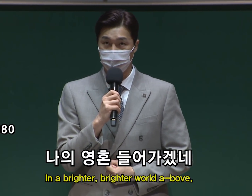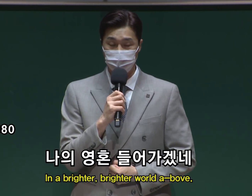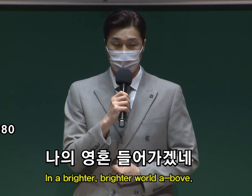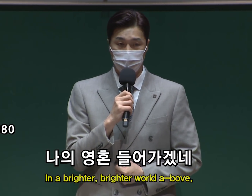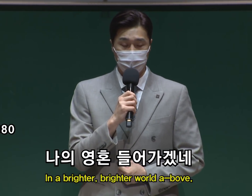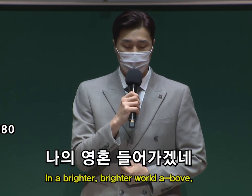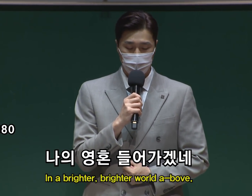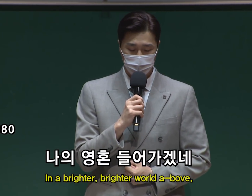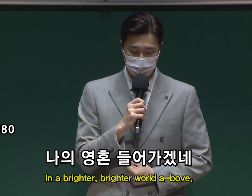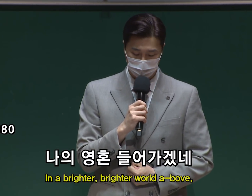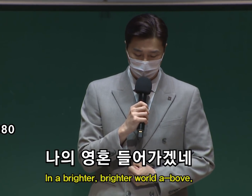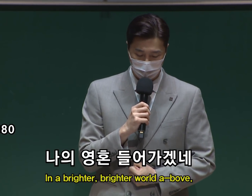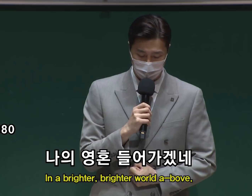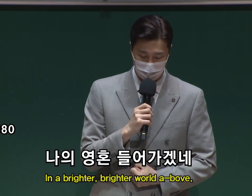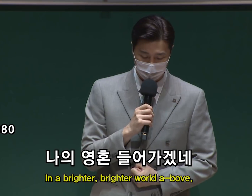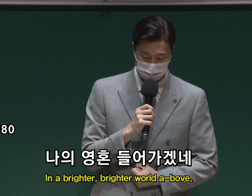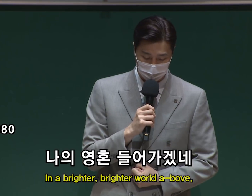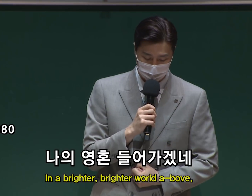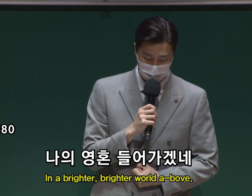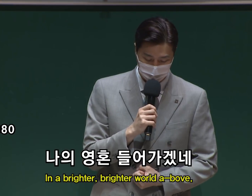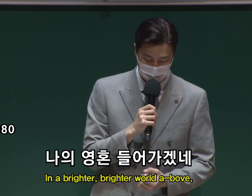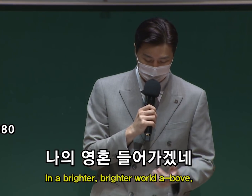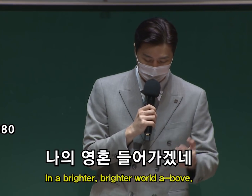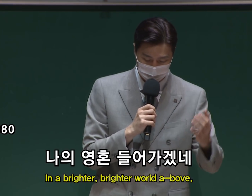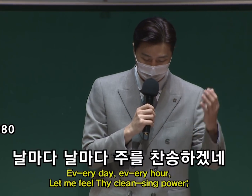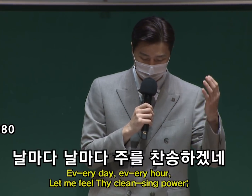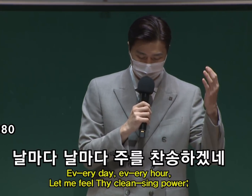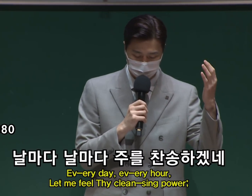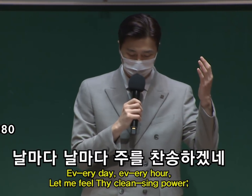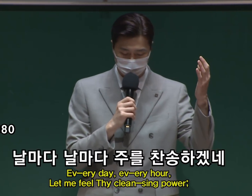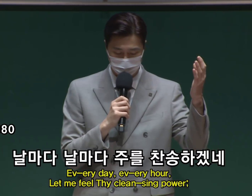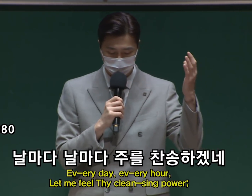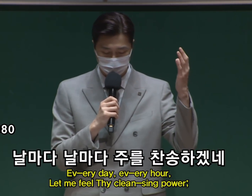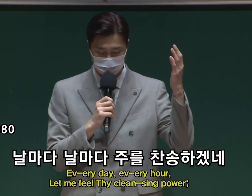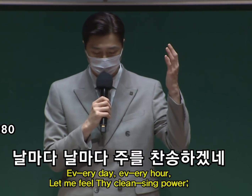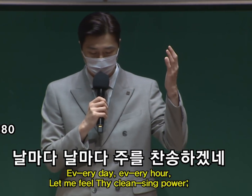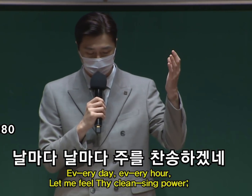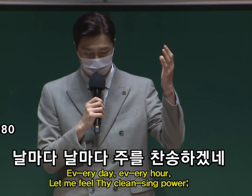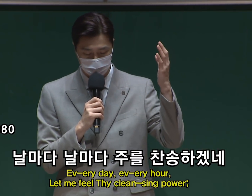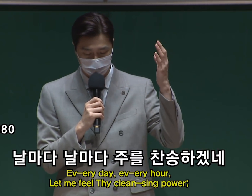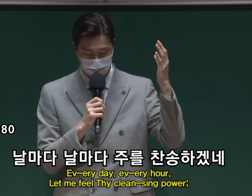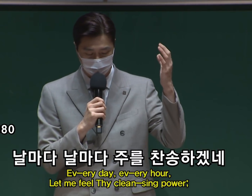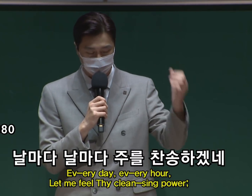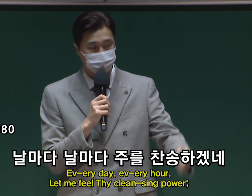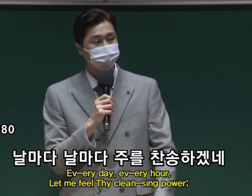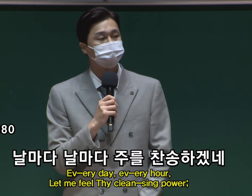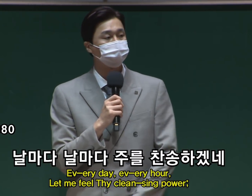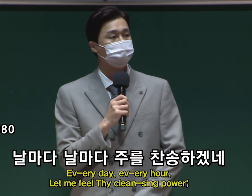나의 영혼 들어가 날마다 날마다 주를 찬송하겠네.